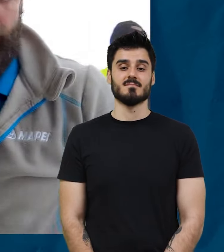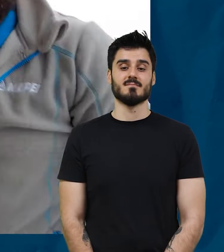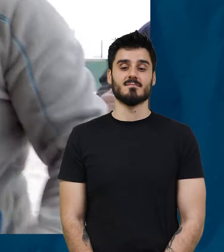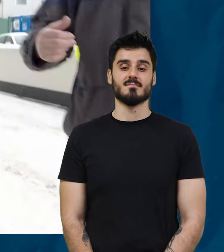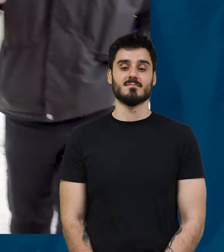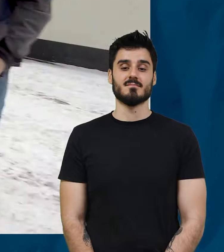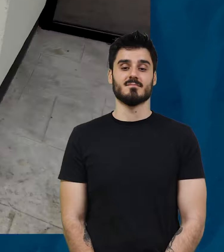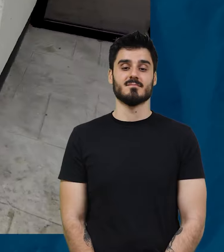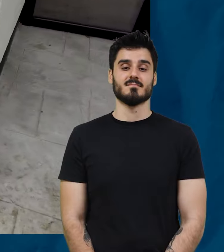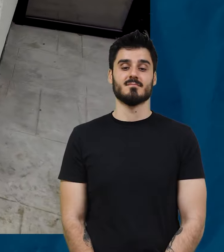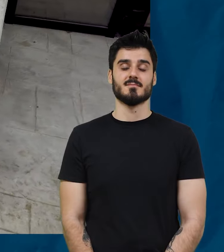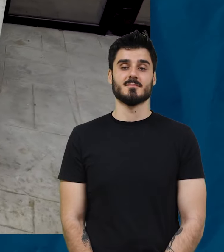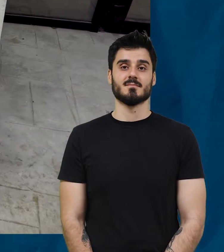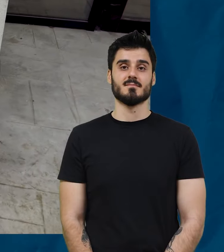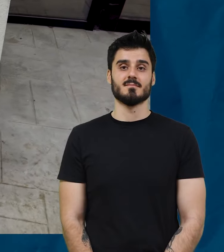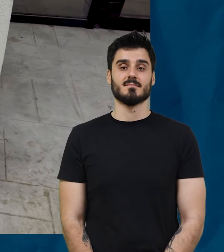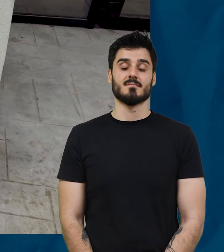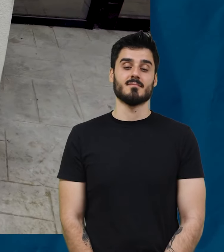Айде.